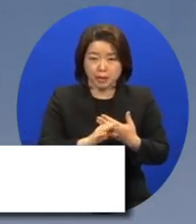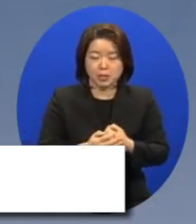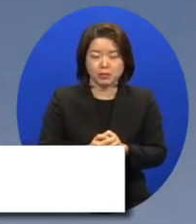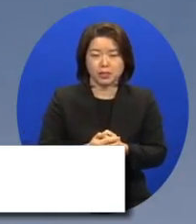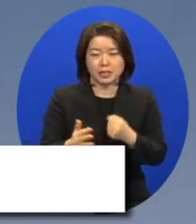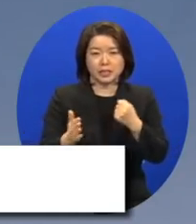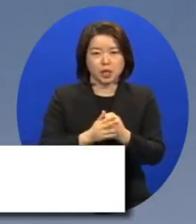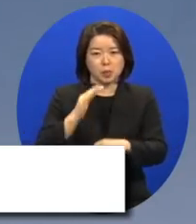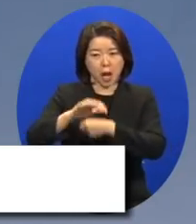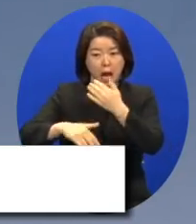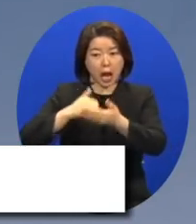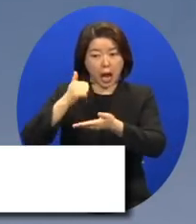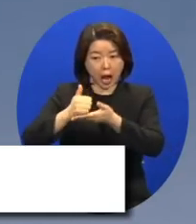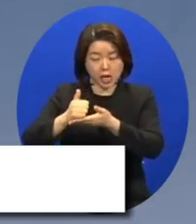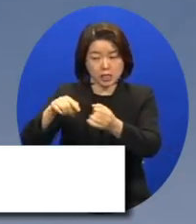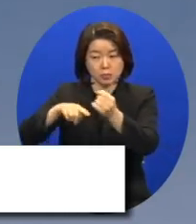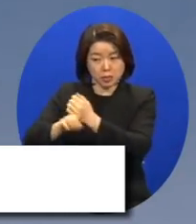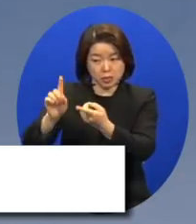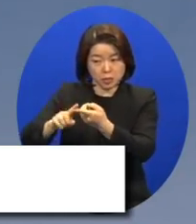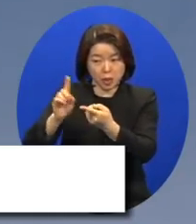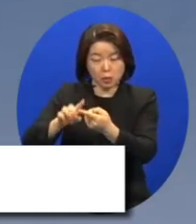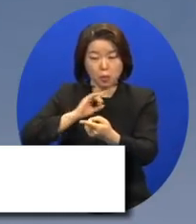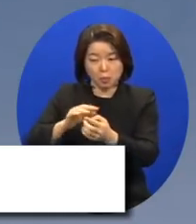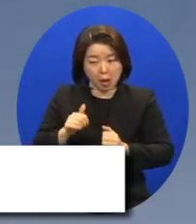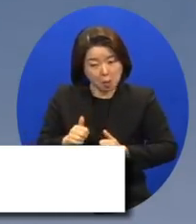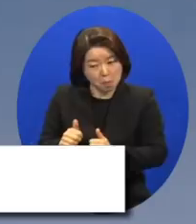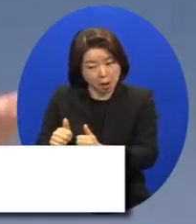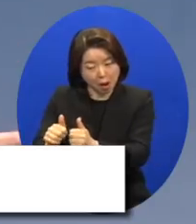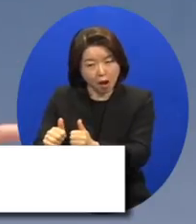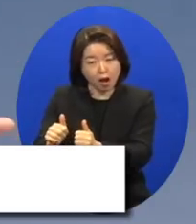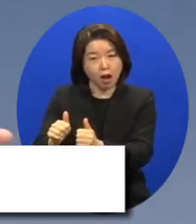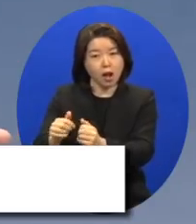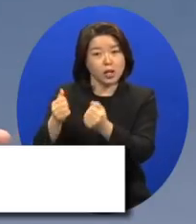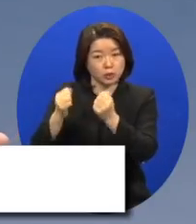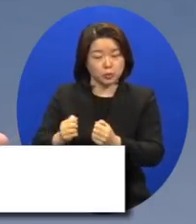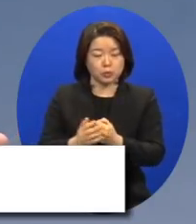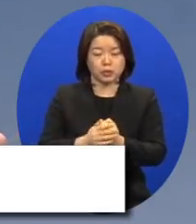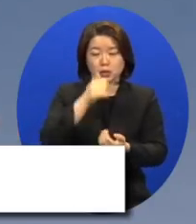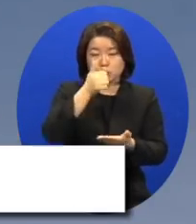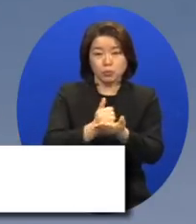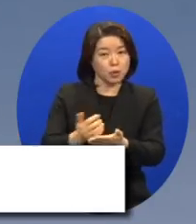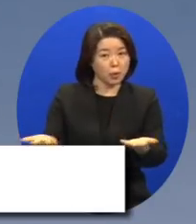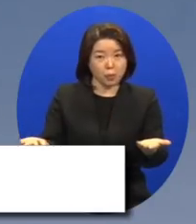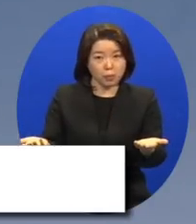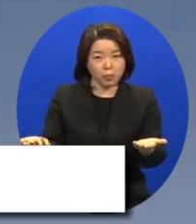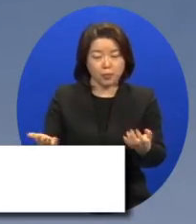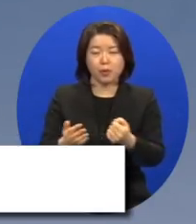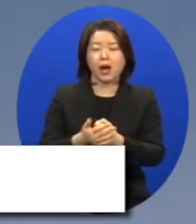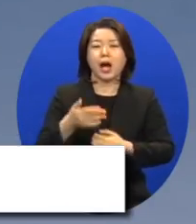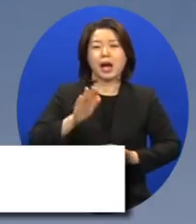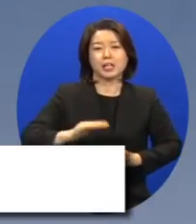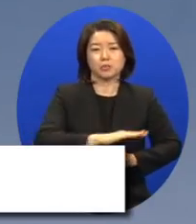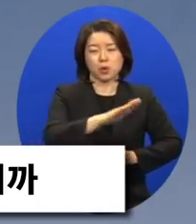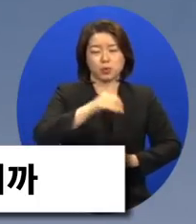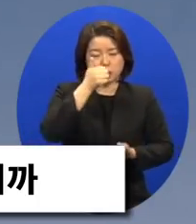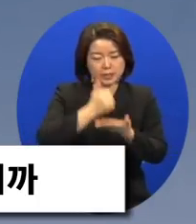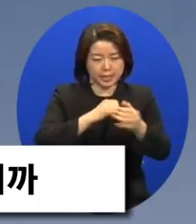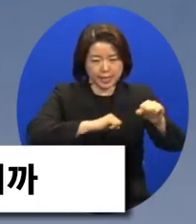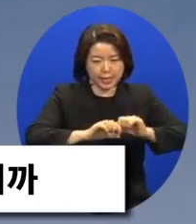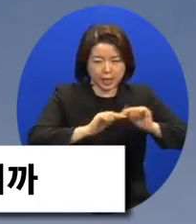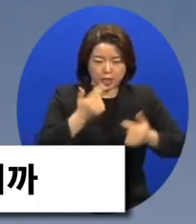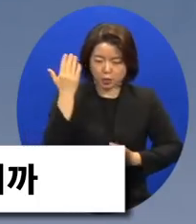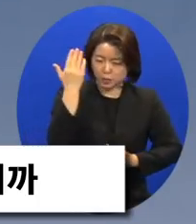하나님의 뜻대로 만 살아야 되는 그런 존재라면 죄 짓는 일도 없겠지요 그렇지만 우리가 죄를 짓지 않고